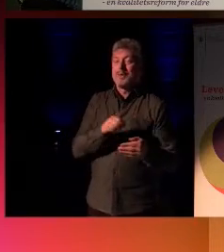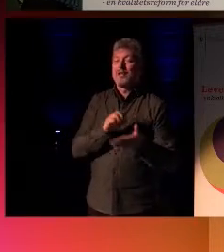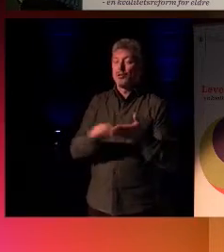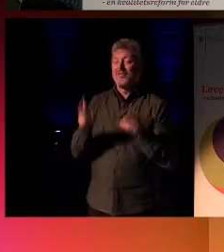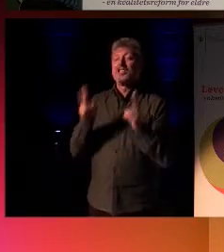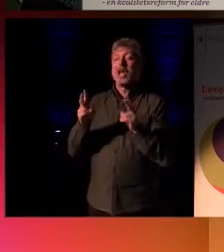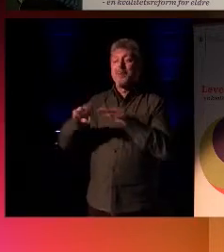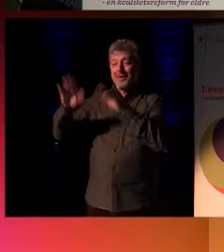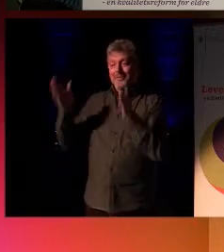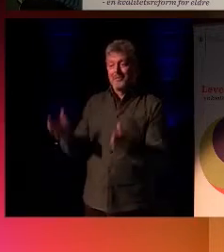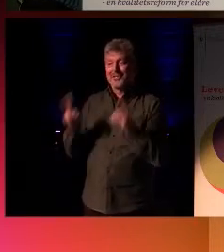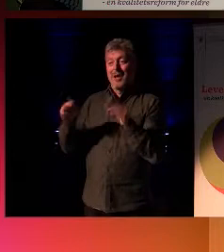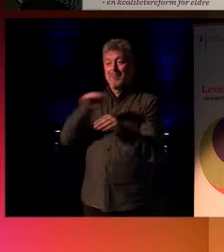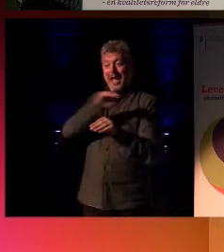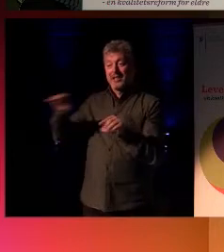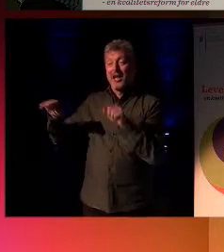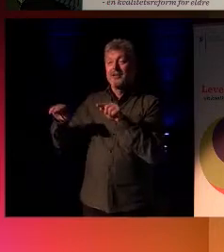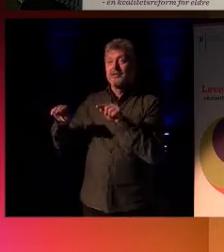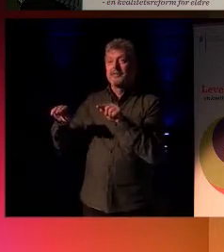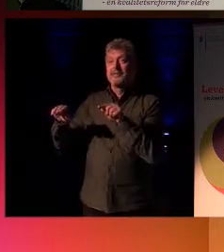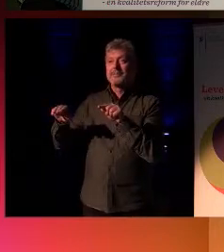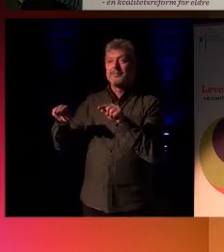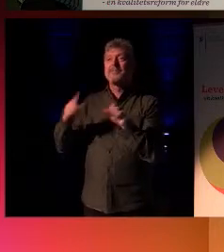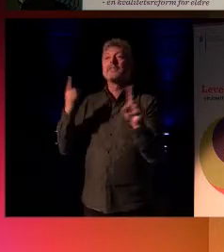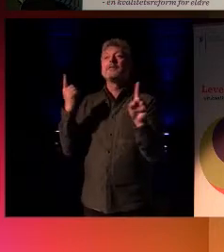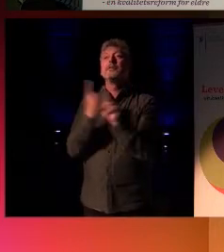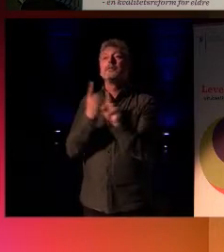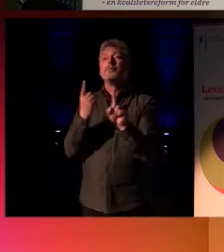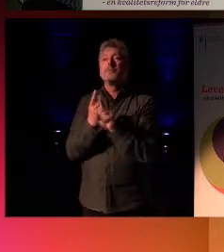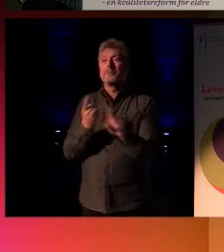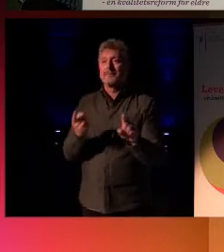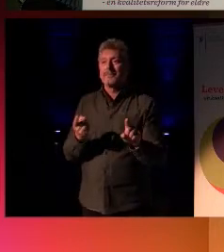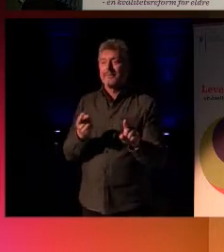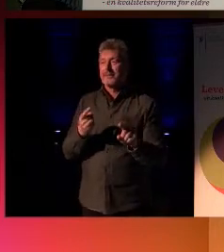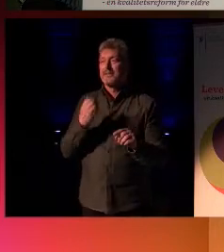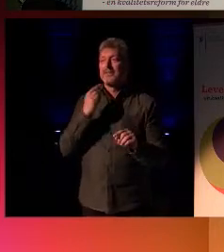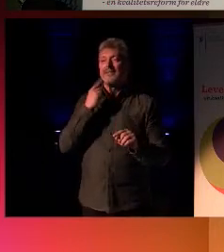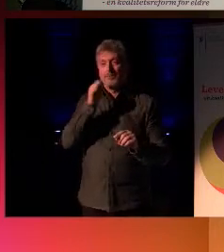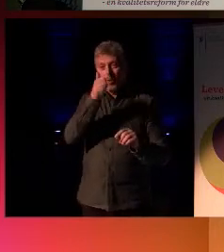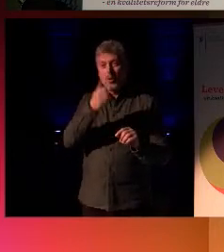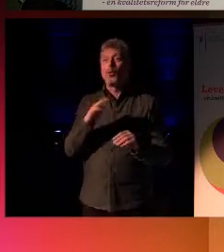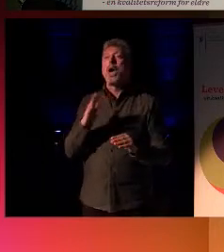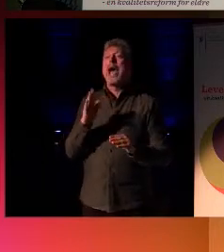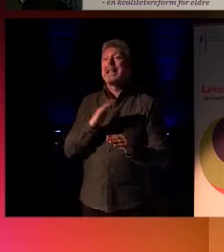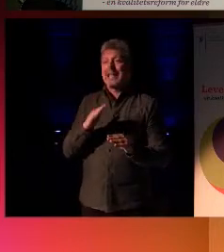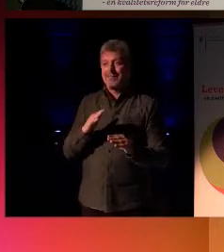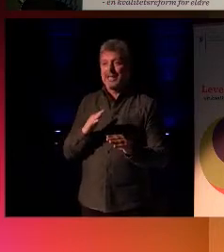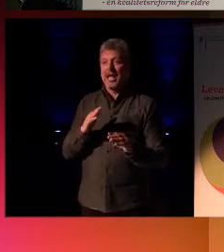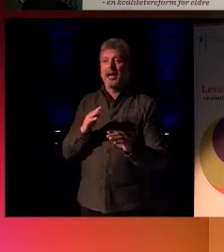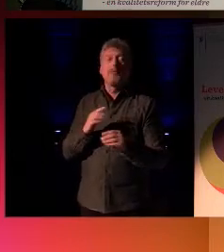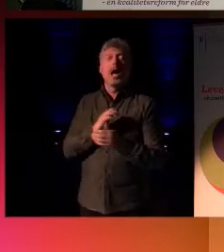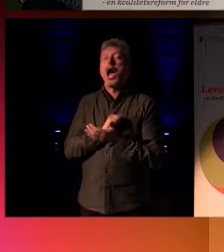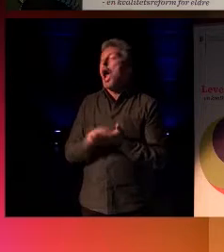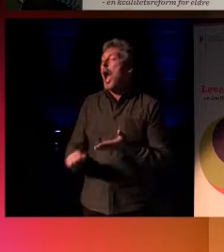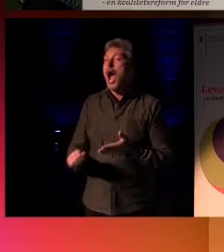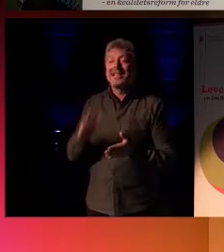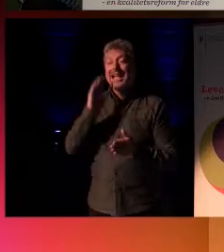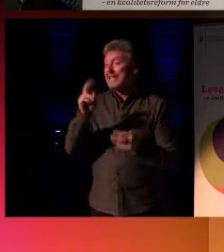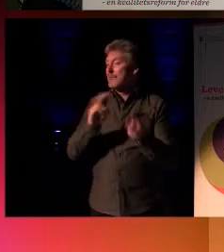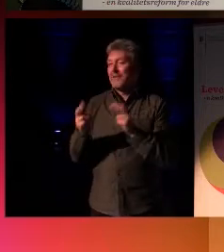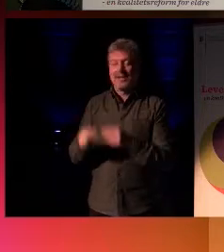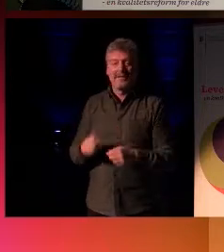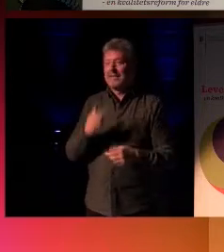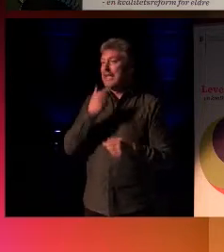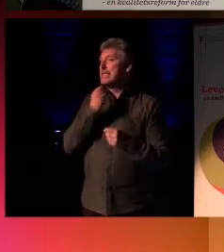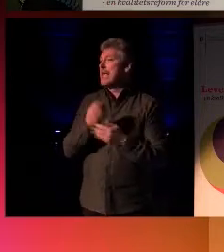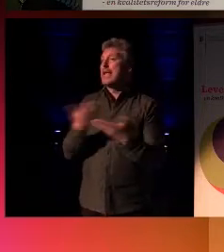bygning og i samme etasje. De møttes hver morgen ettermiddag i trappa, men de hilste aldri på hverandre. De kjente